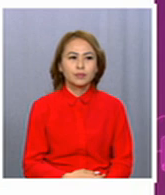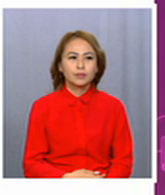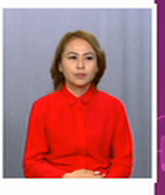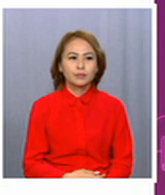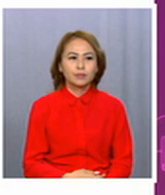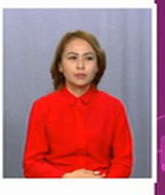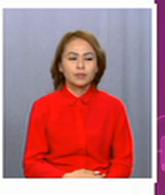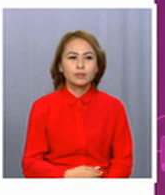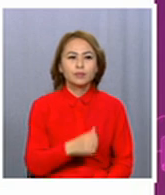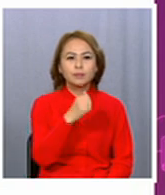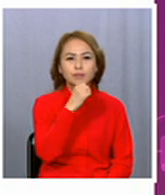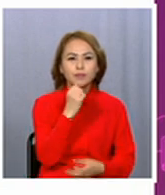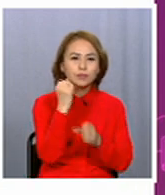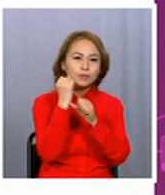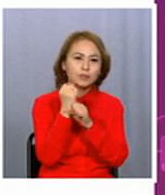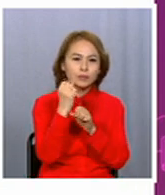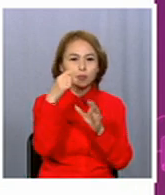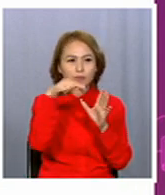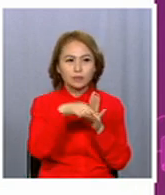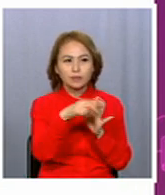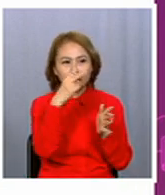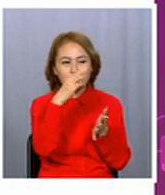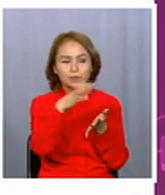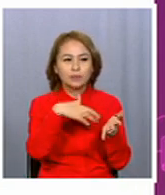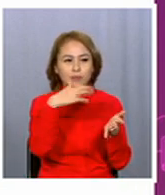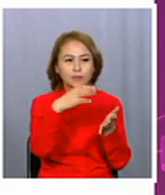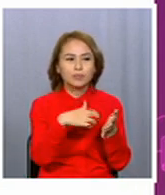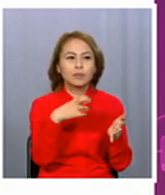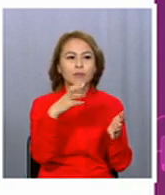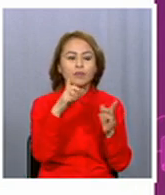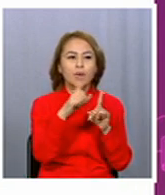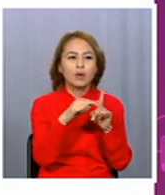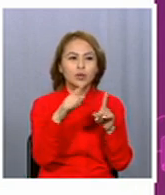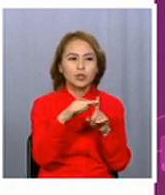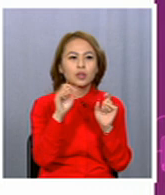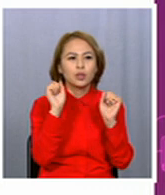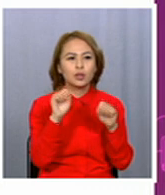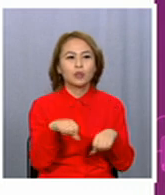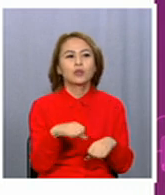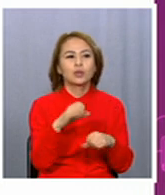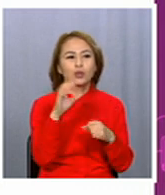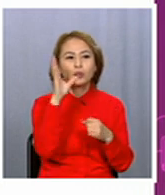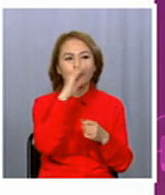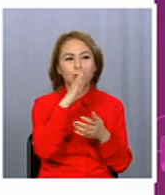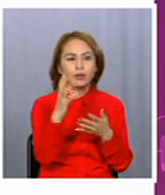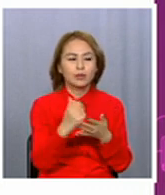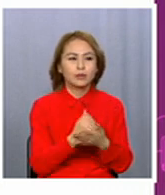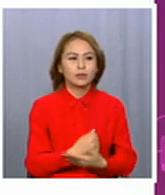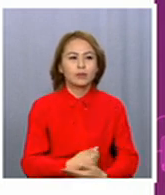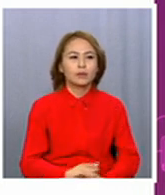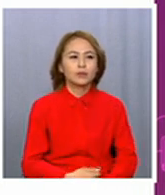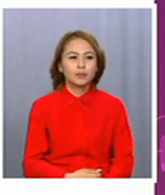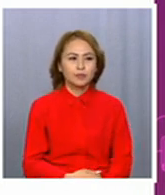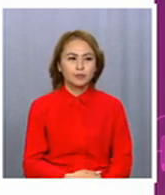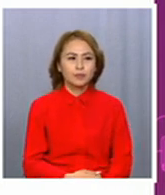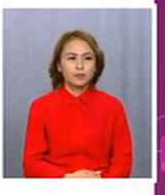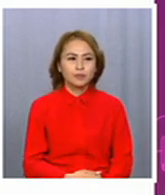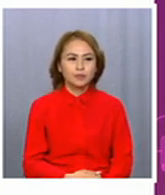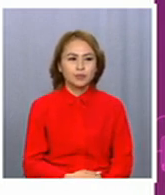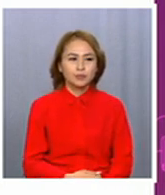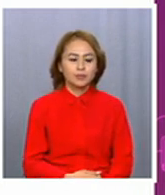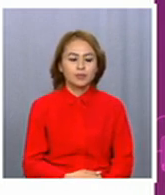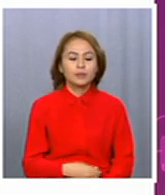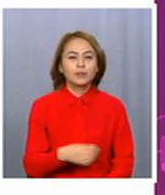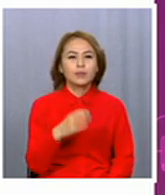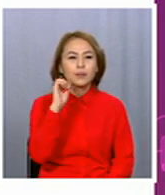ай, қаптың түбін қырнап көрсең ғой. Бауырсаққа жарайтын ұн табылып қалар.